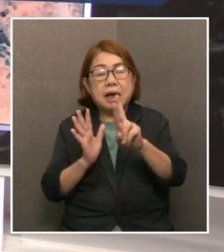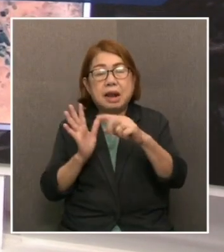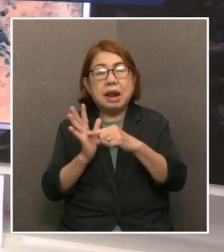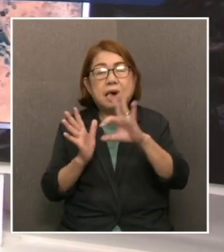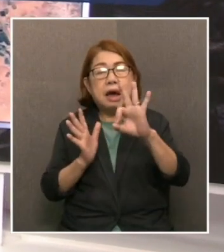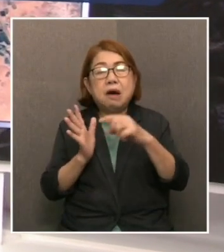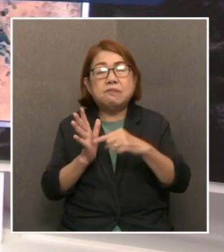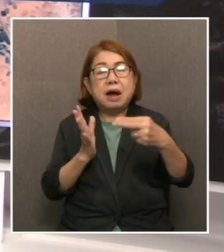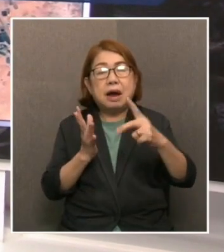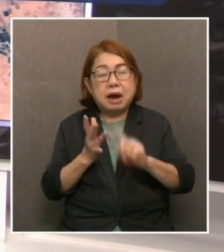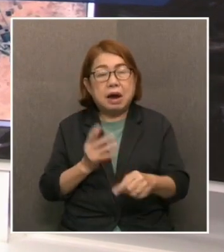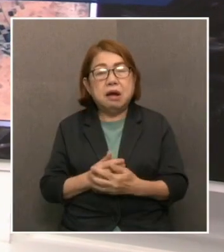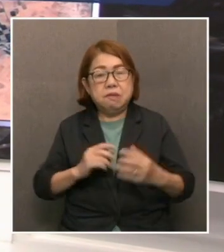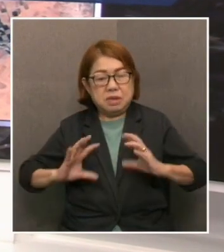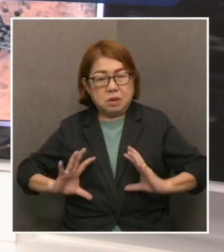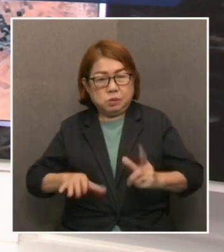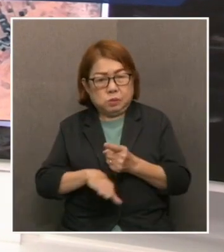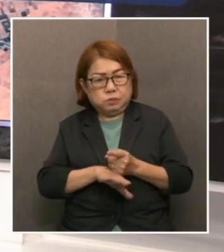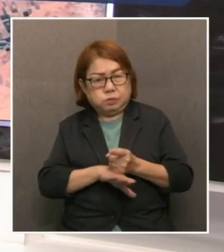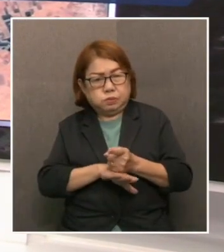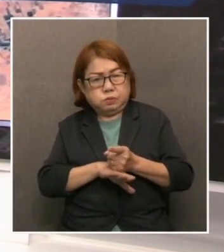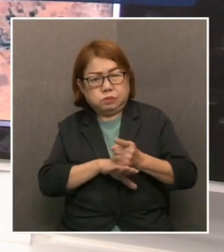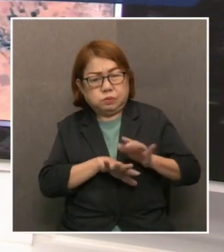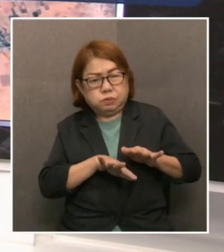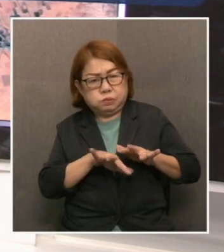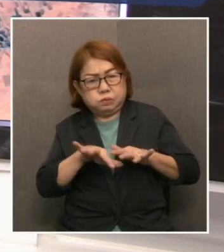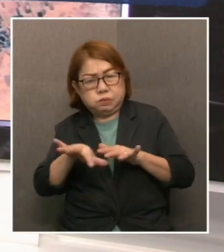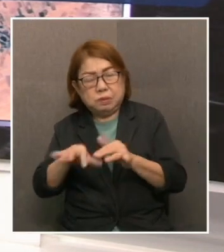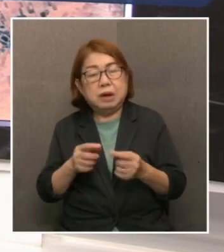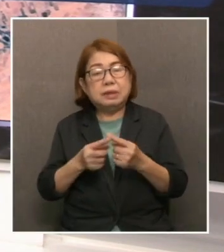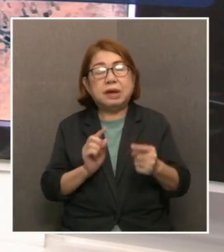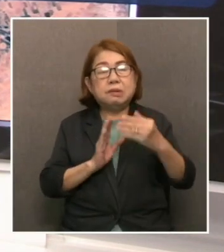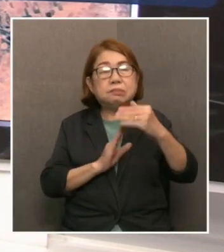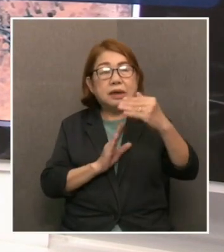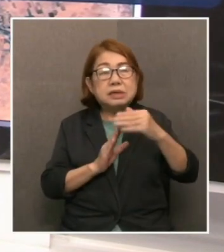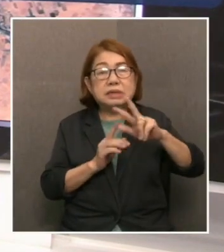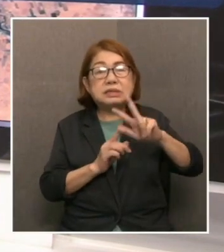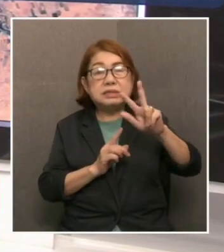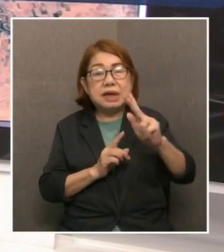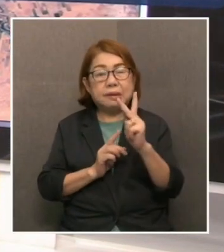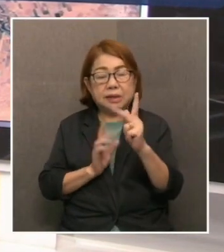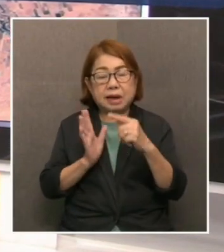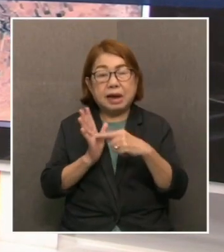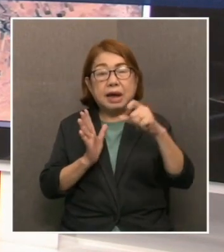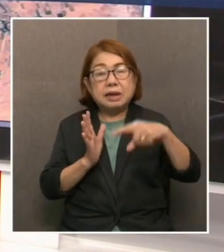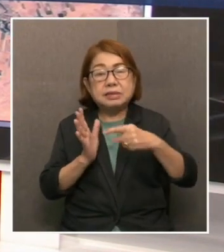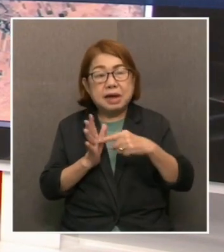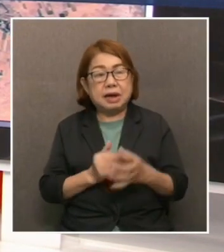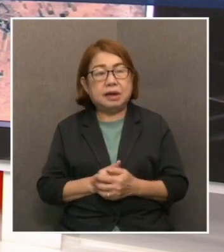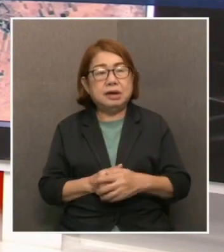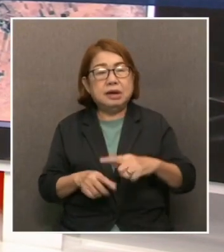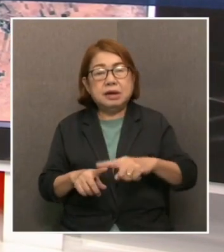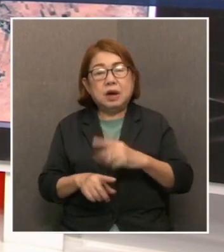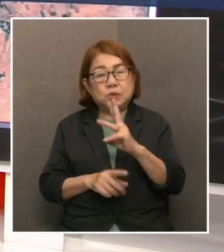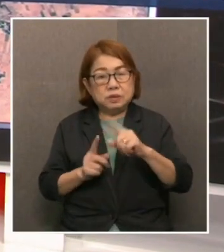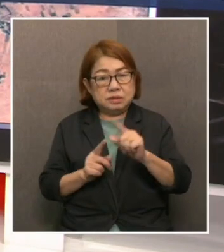บุกลึกเข้าไปทางตอนกลางและตะวันตกนะคะส่วนท้าด้านตอนเหนือกาซ่าซิตี้เมื่อ 27มิถุนายนอิสราเอล